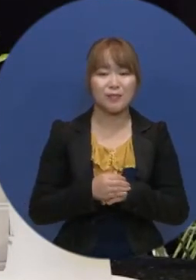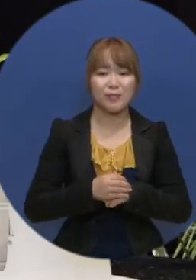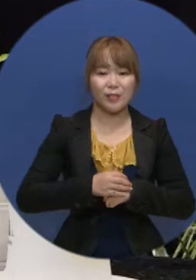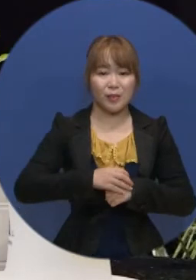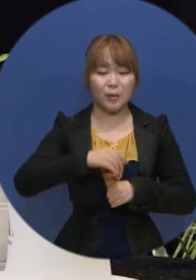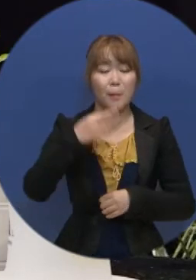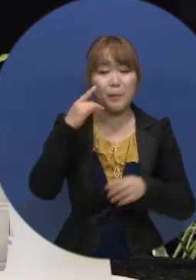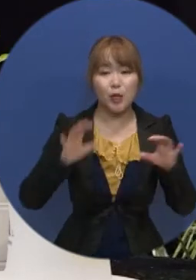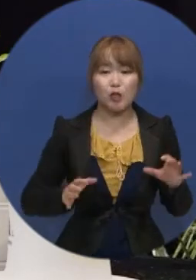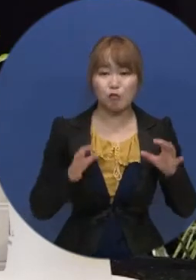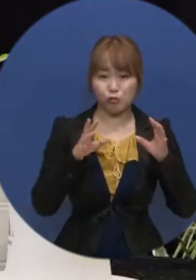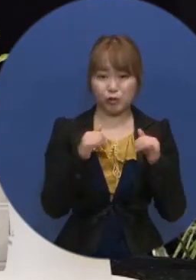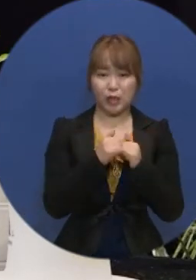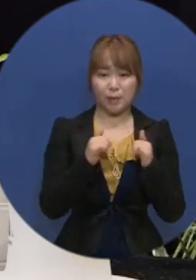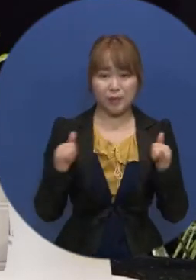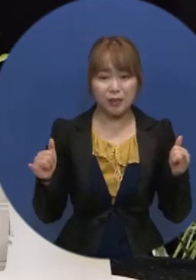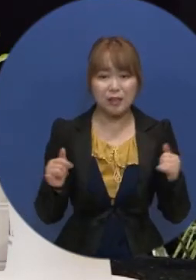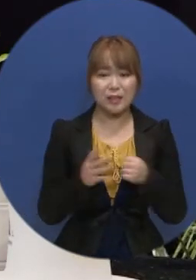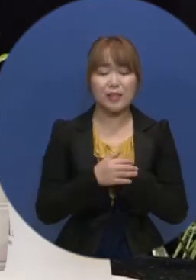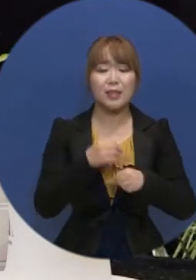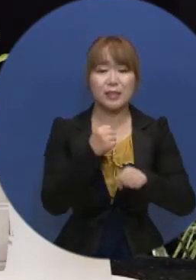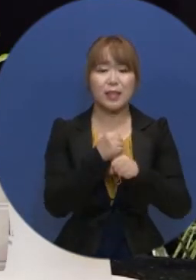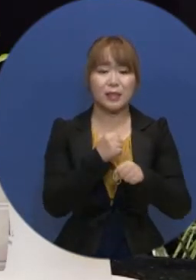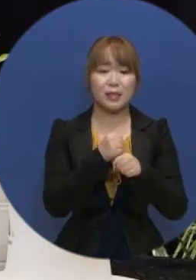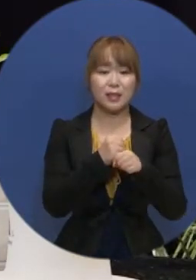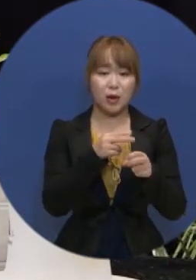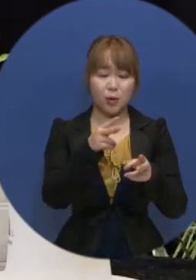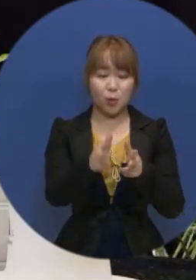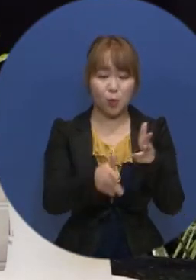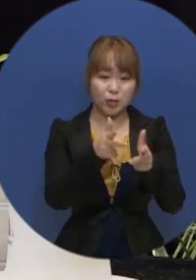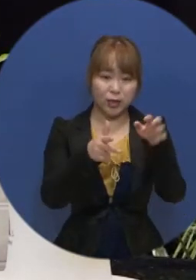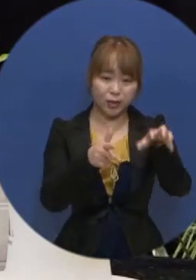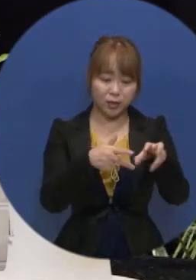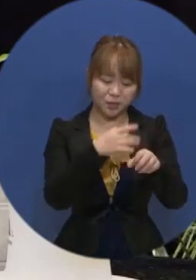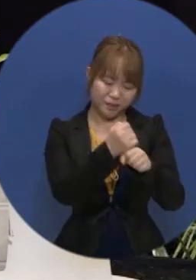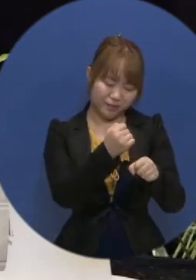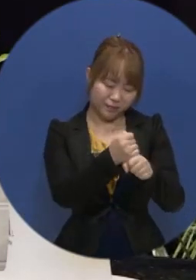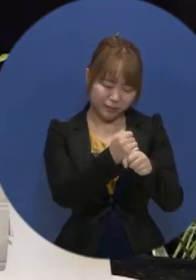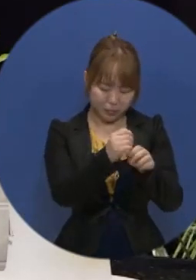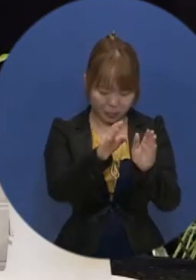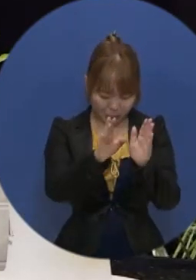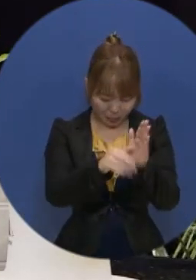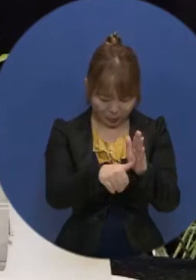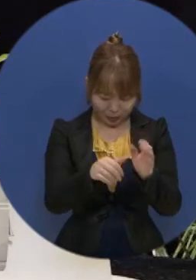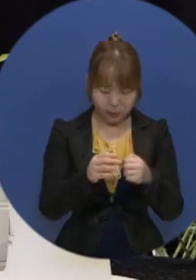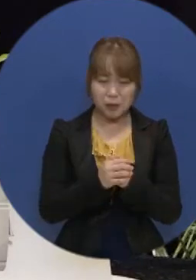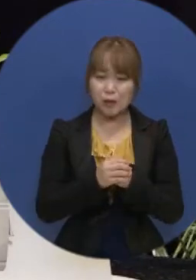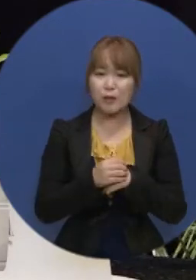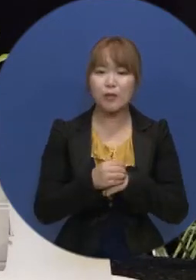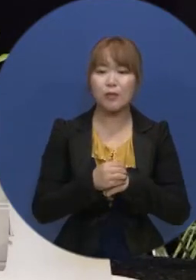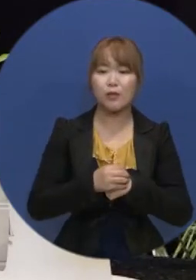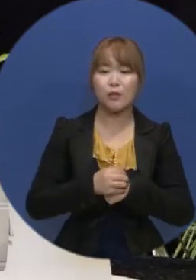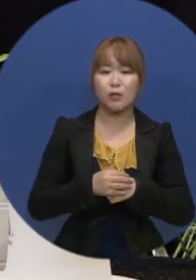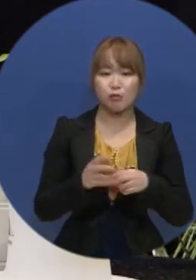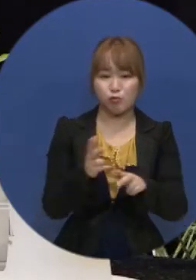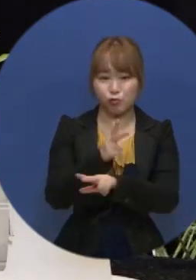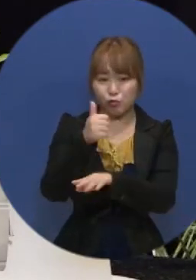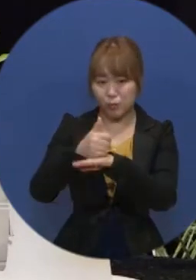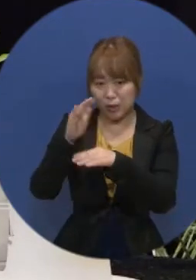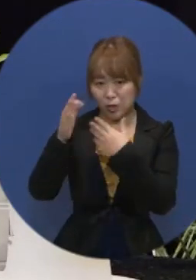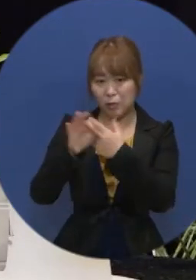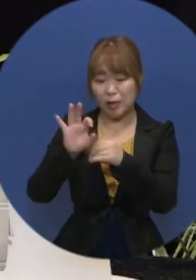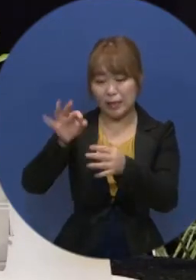미국 사람들이 그 생산 공장에서 생산할 때 주말 되면은